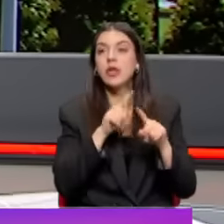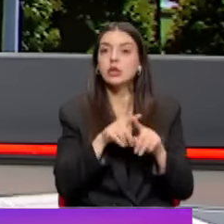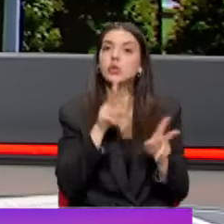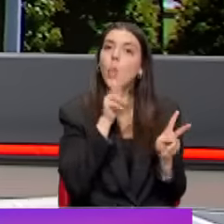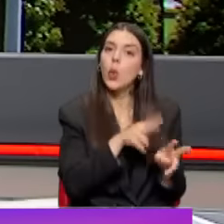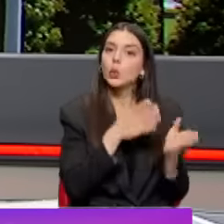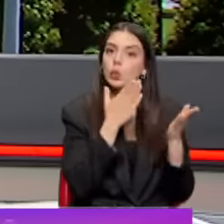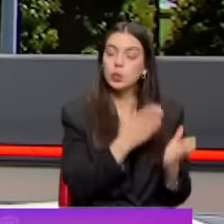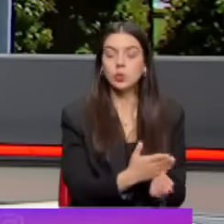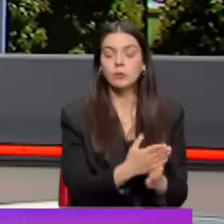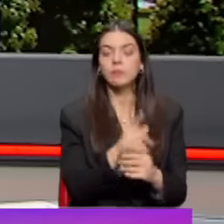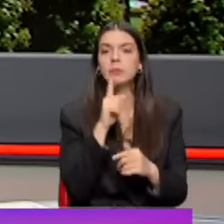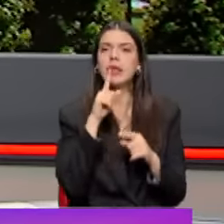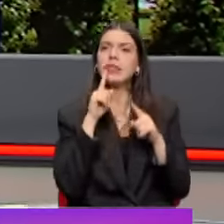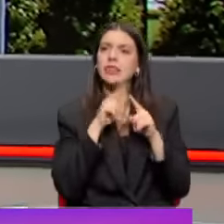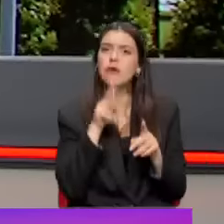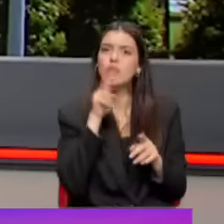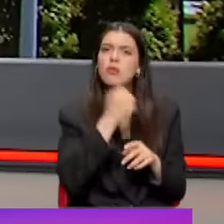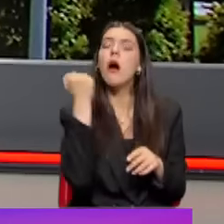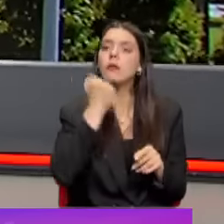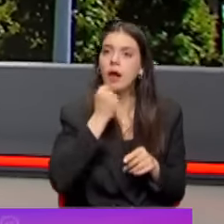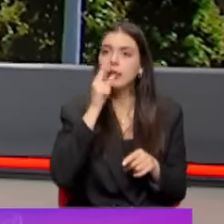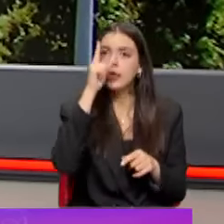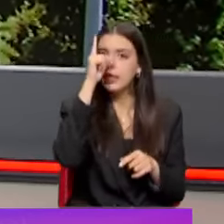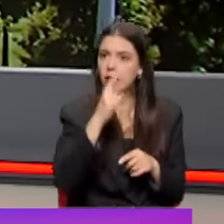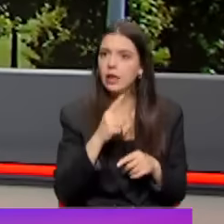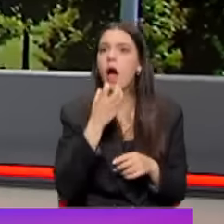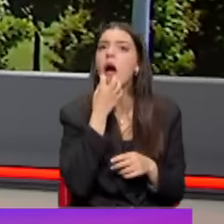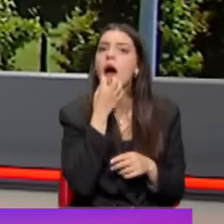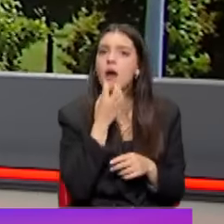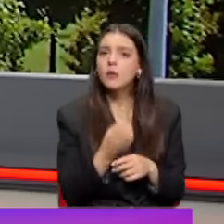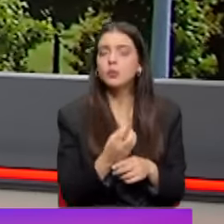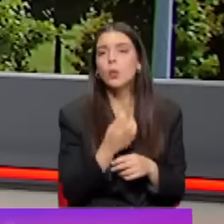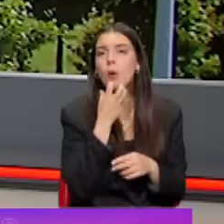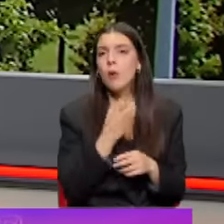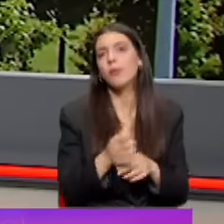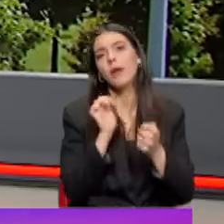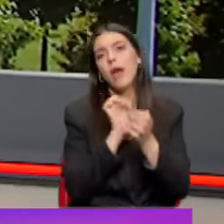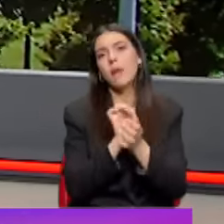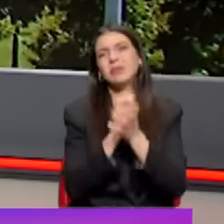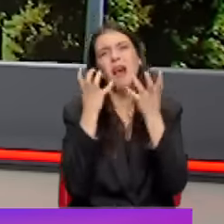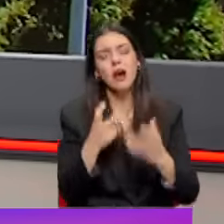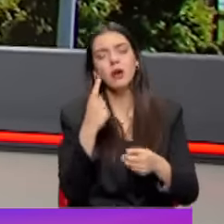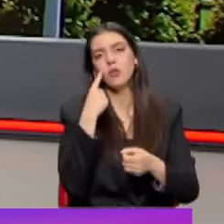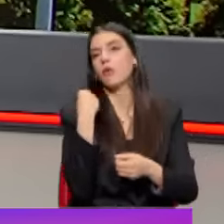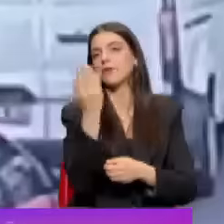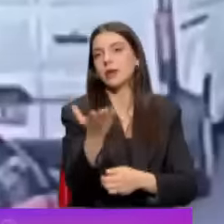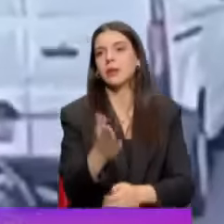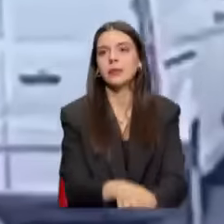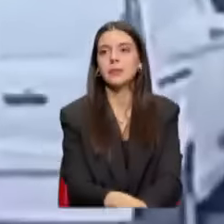Taksiciyi öldüren caniye ilk celsede ağırlaştırılmış mühebbet hapis cezası verildi